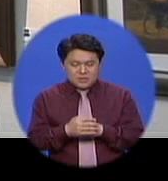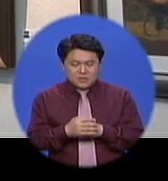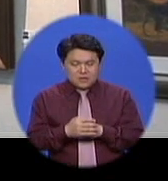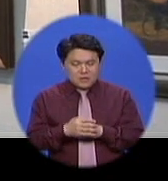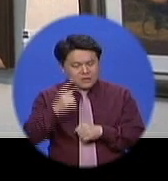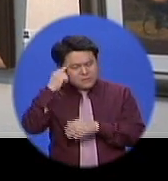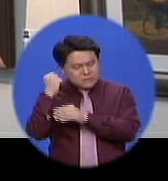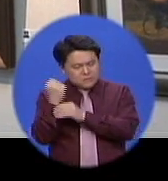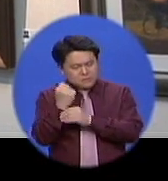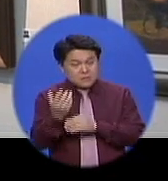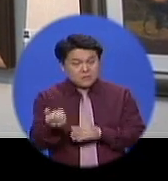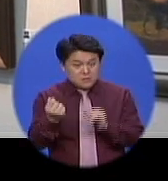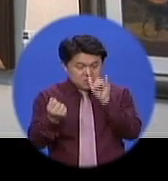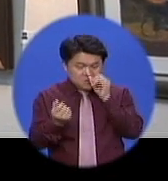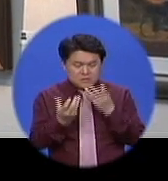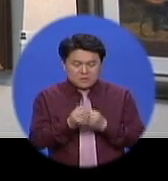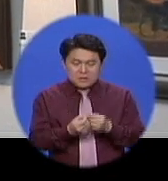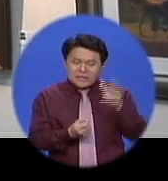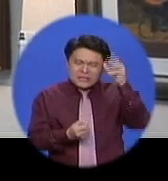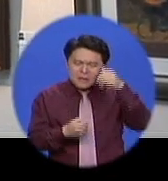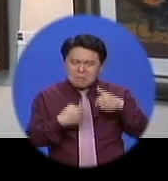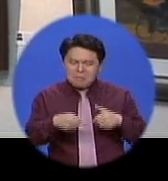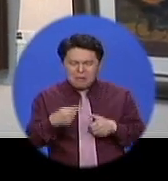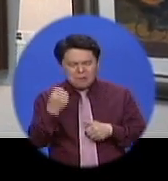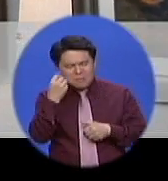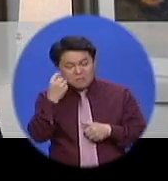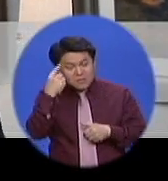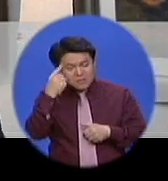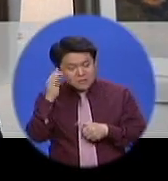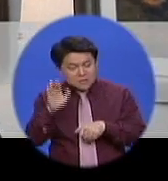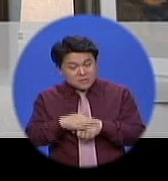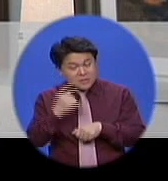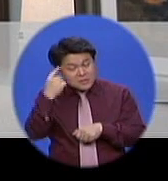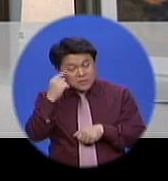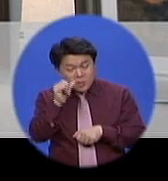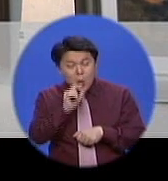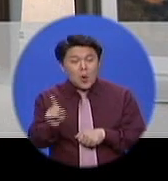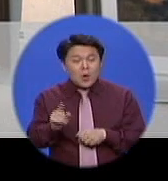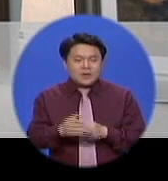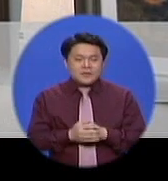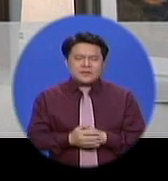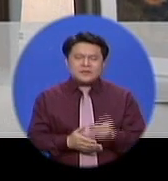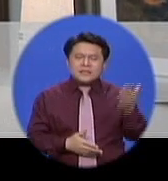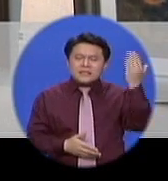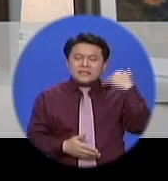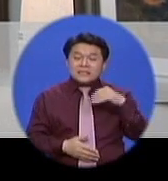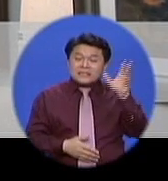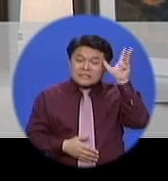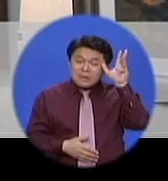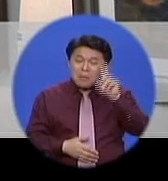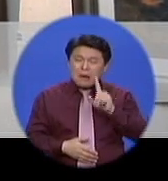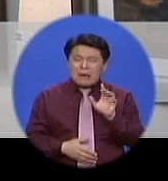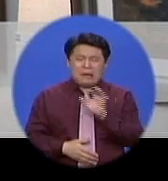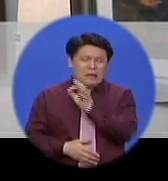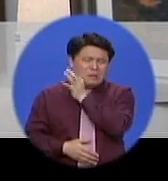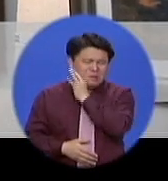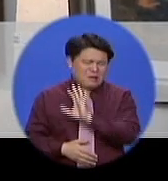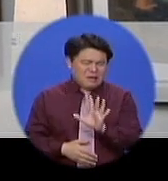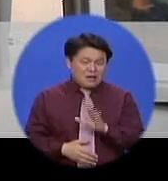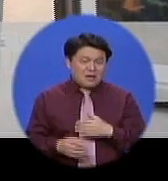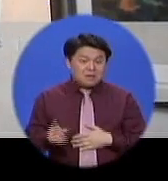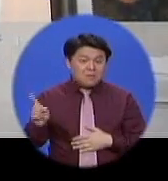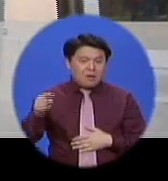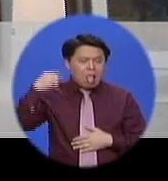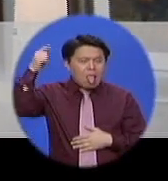네. 치매에 대한 편견이, 네. 그거에 대해서 어떻게 생각하세요? 네. 과거에는 이제 치매하면 이제 부끄럽고, 완전히